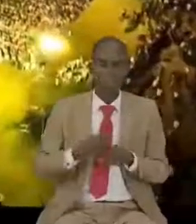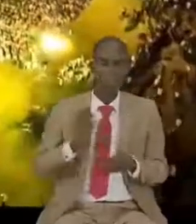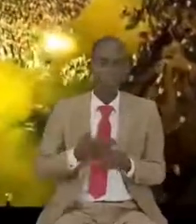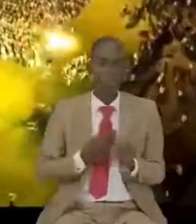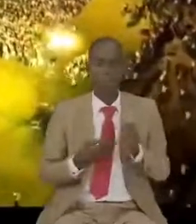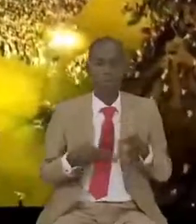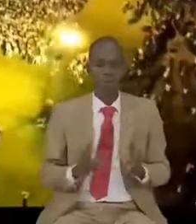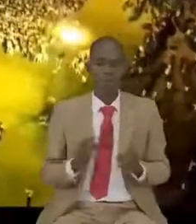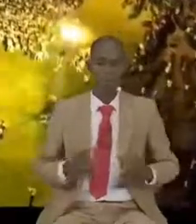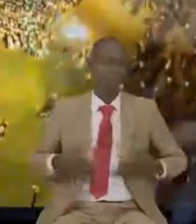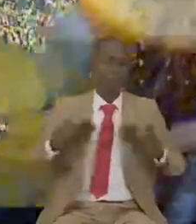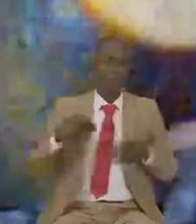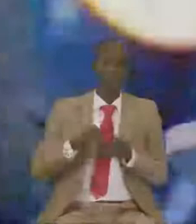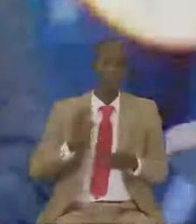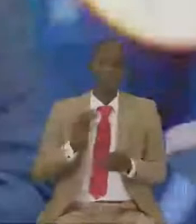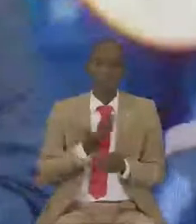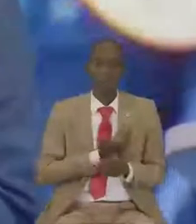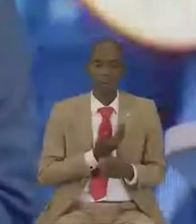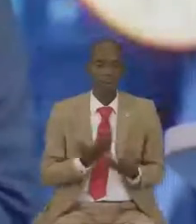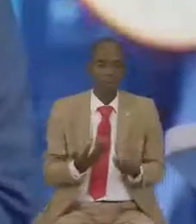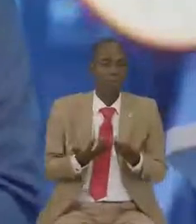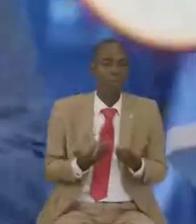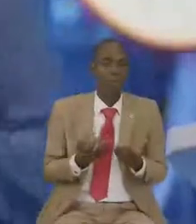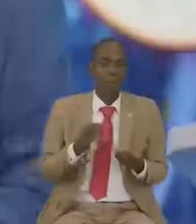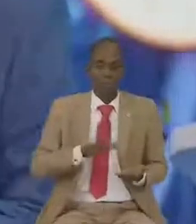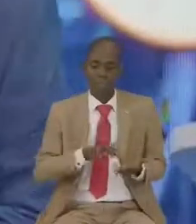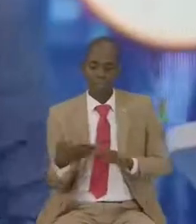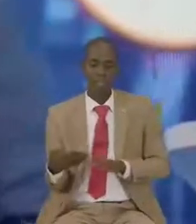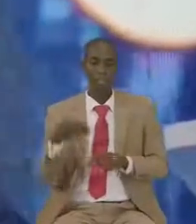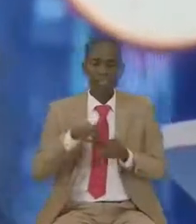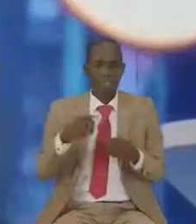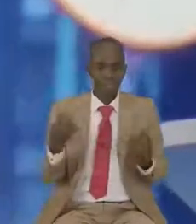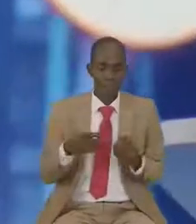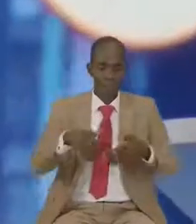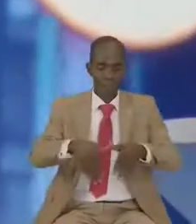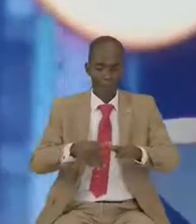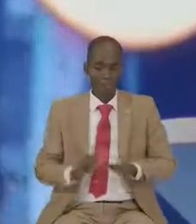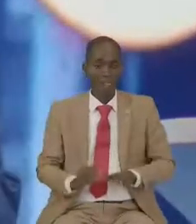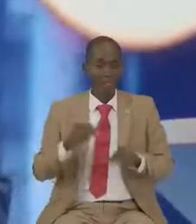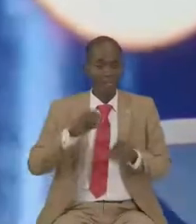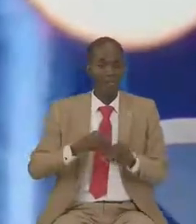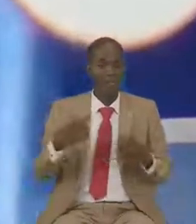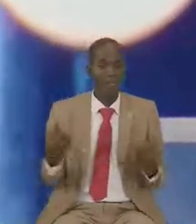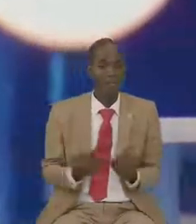dans notre vie, dans notre habitude, dans notre disposition, dans nos désirs.